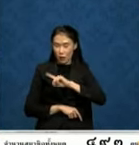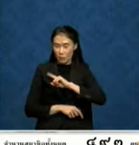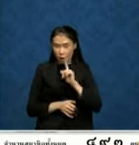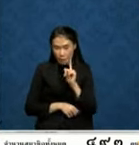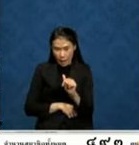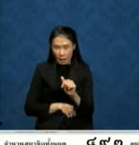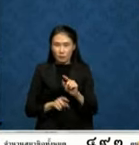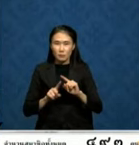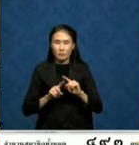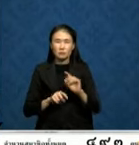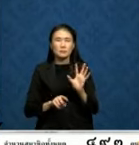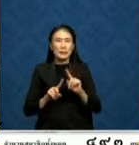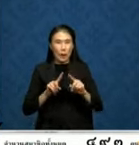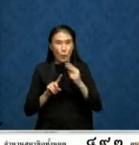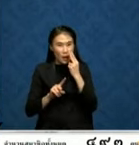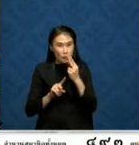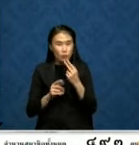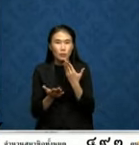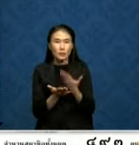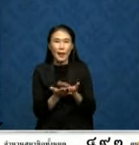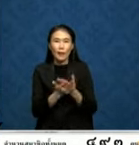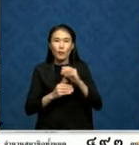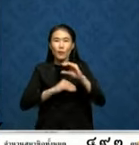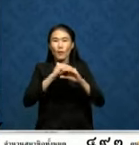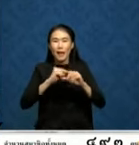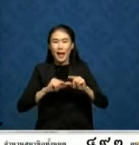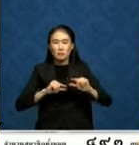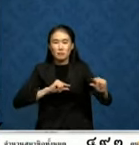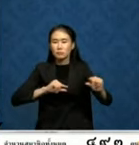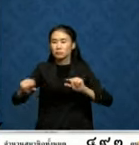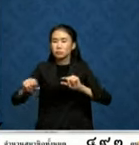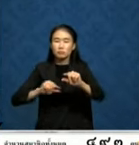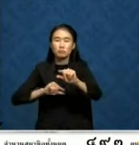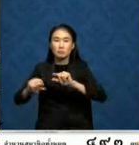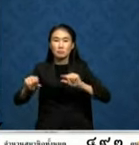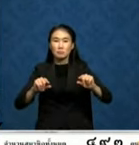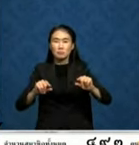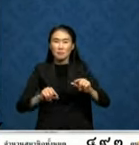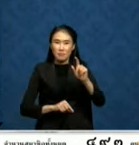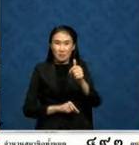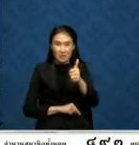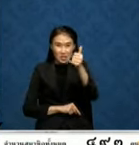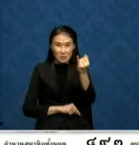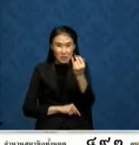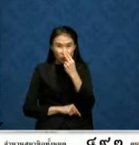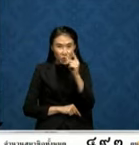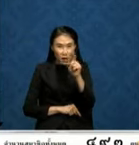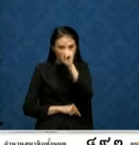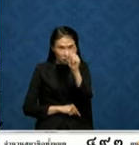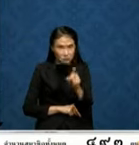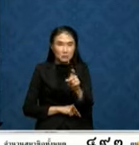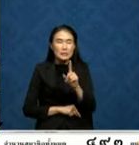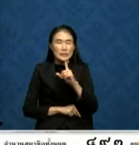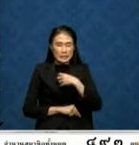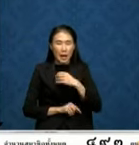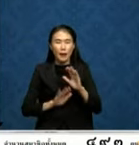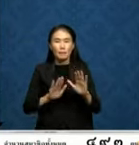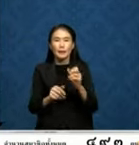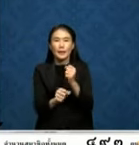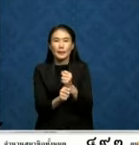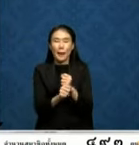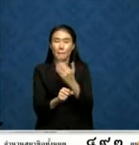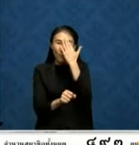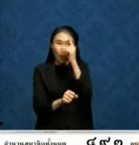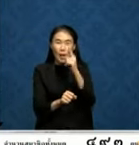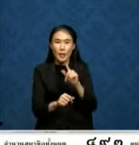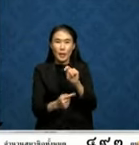ครับไปดูเรื่องของการกระจายงบประมาณนะครับไปถึงสื่อต่างๆเพื่อทำความเข้าใจตามตัวชี้วัดเป้าหมายวันนี้ครับ